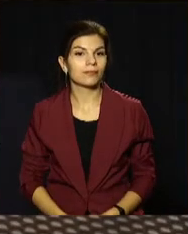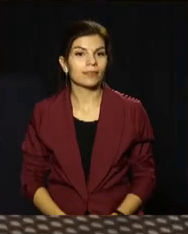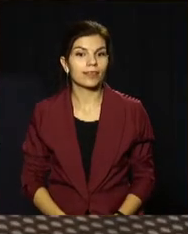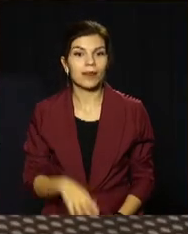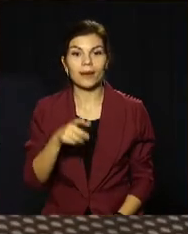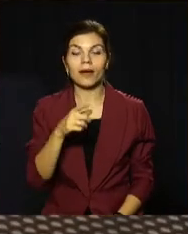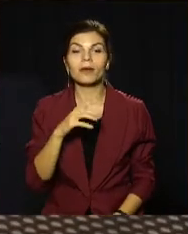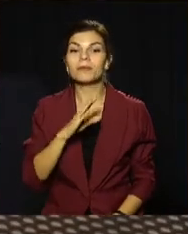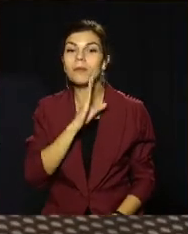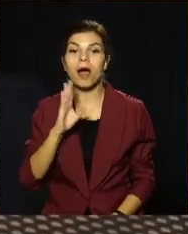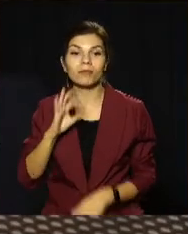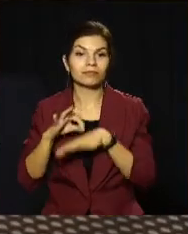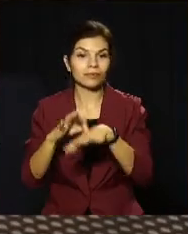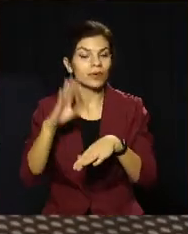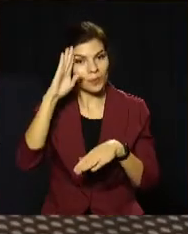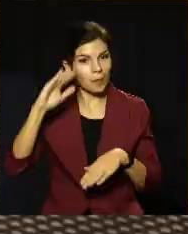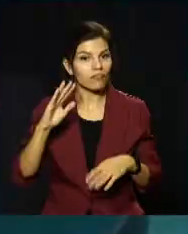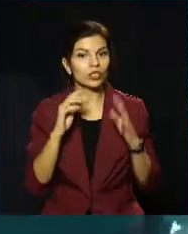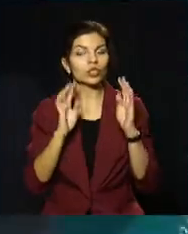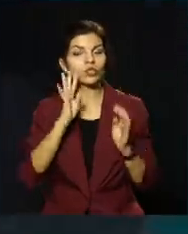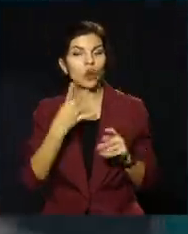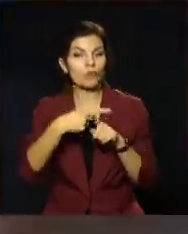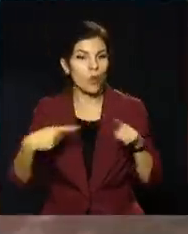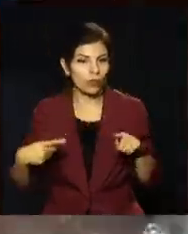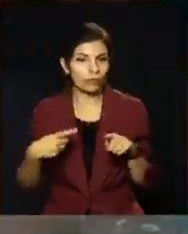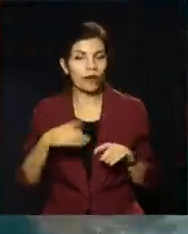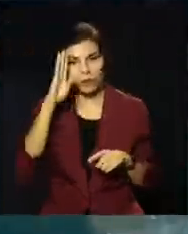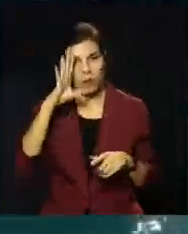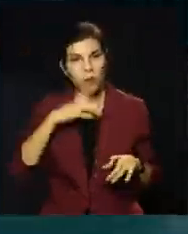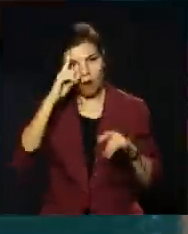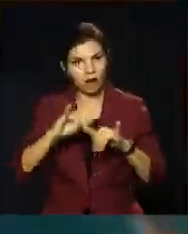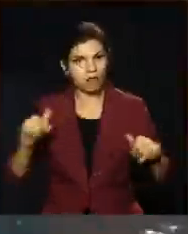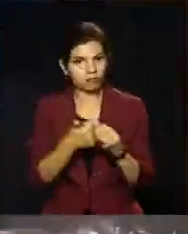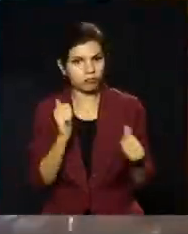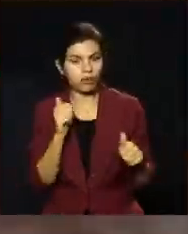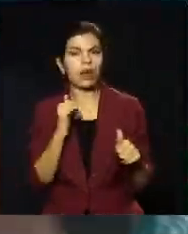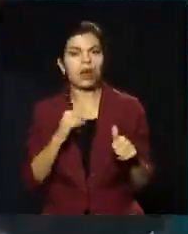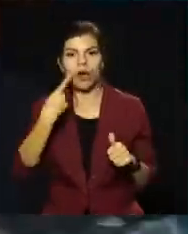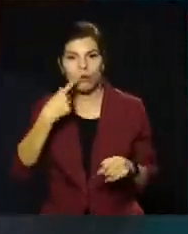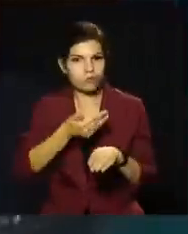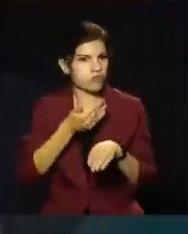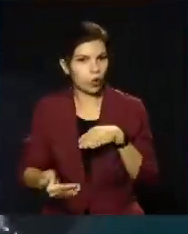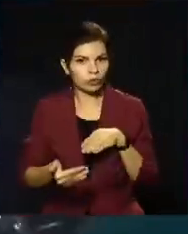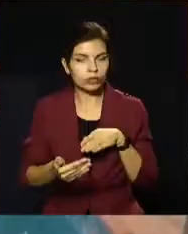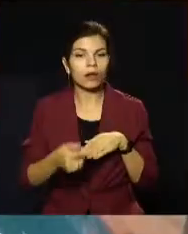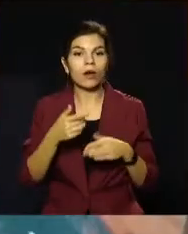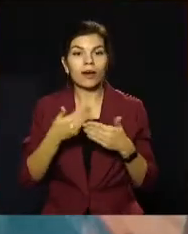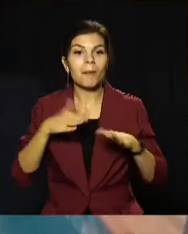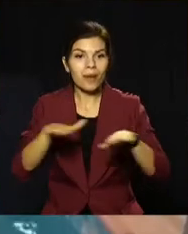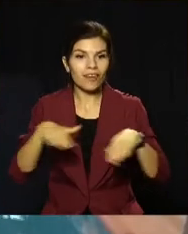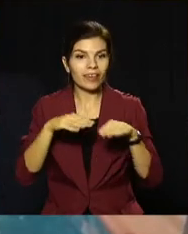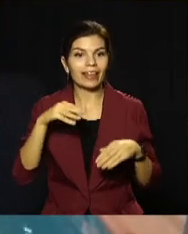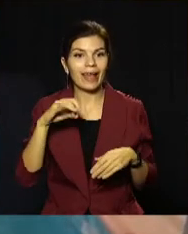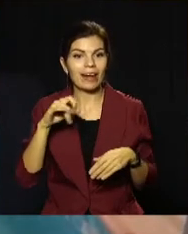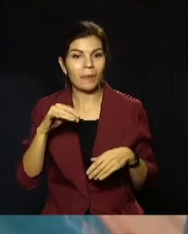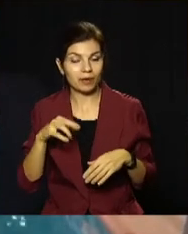Захарчика мати привела до басейну в 4,5 рочки. Каже, хлопчик відставав у розвитку та пізно почав говорити. Від терапії плаванням у захваті.